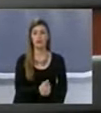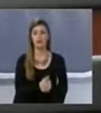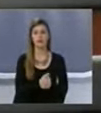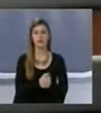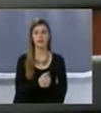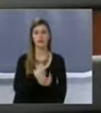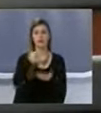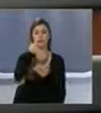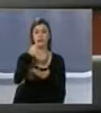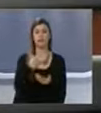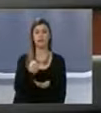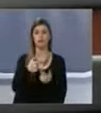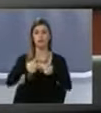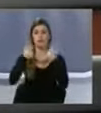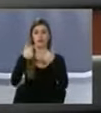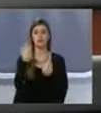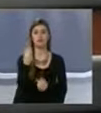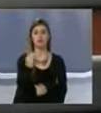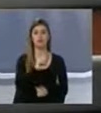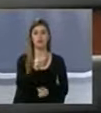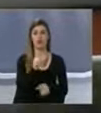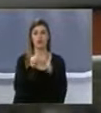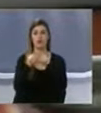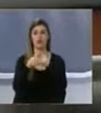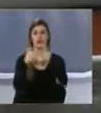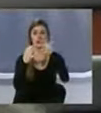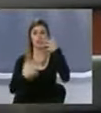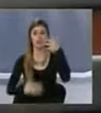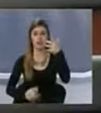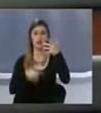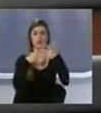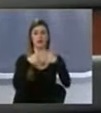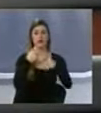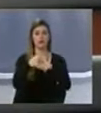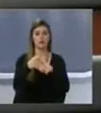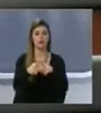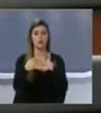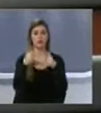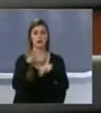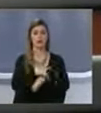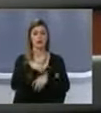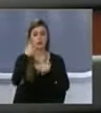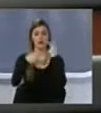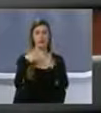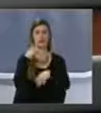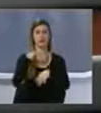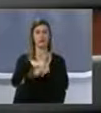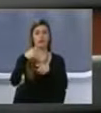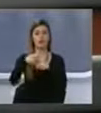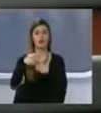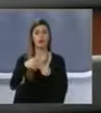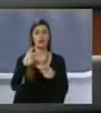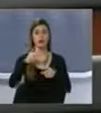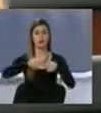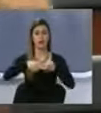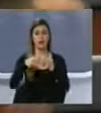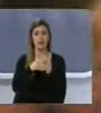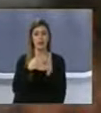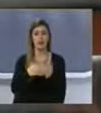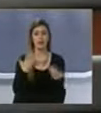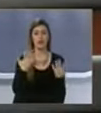avjo transparente në pozicionet si me pusht, renovim, merremetim, mirëmbajtje spitalore, mirëmbajtje dhe servisimi aparate